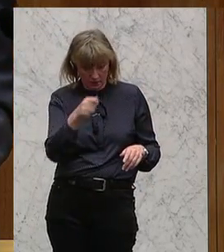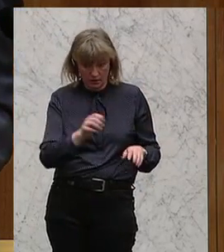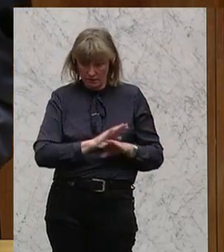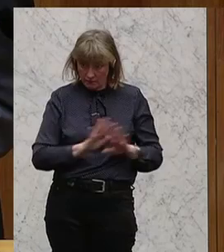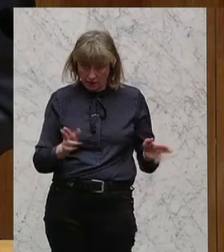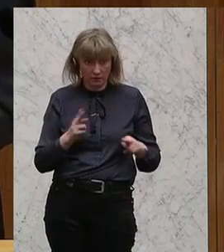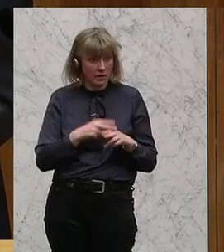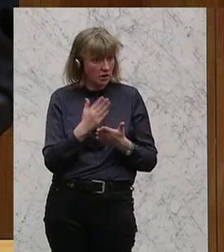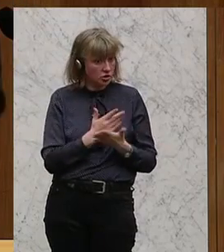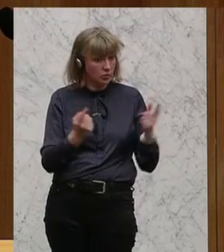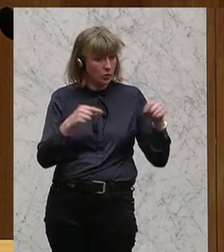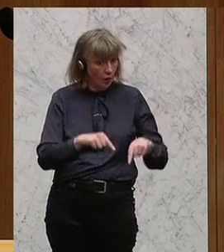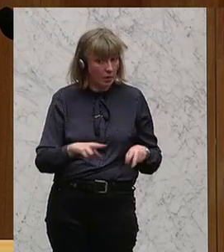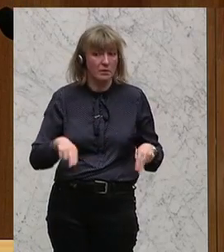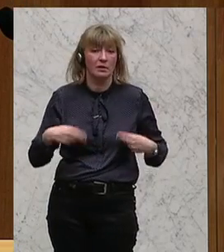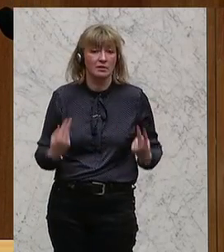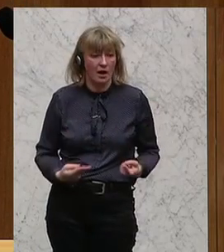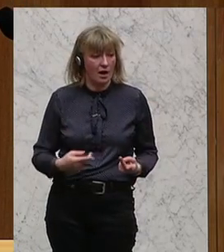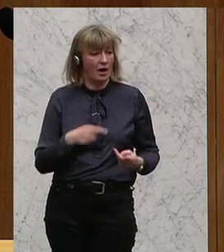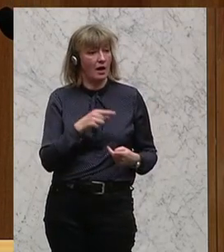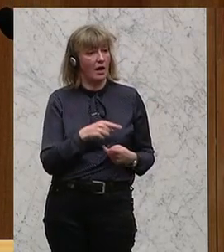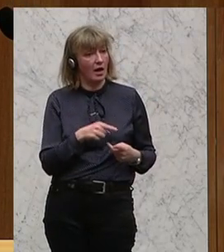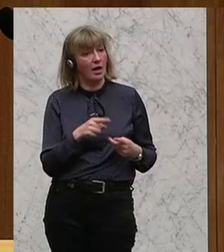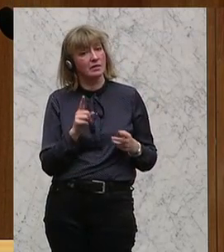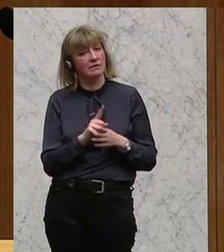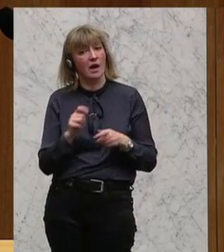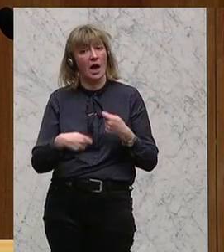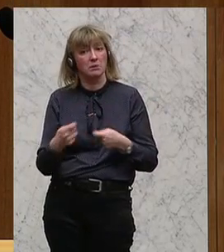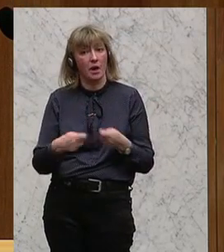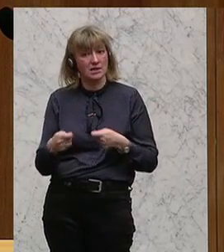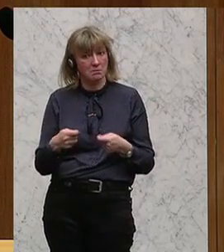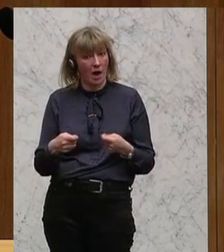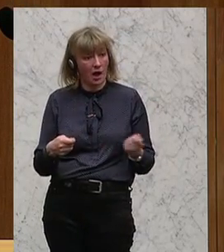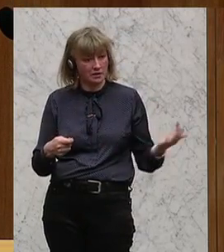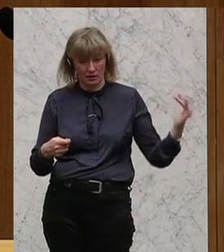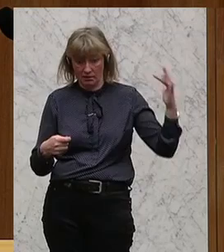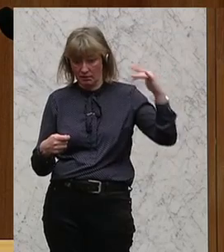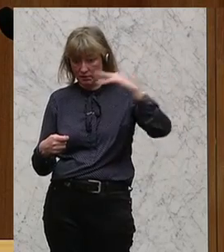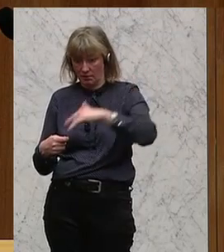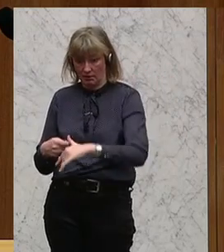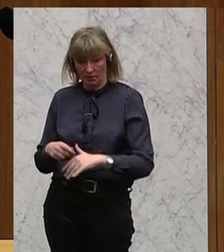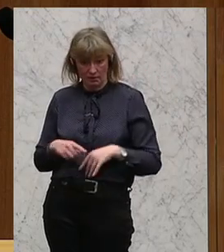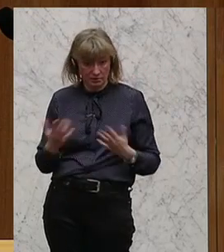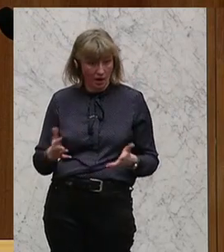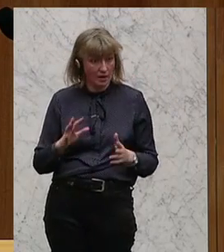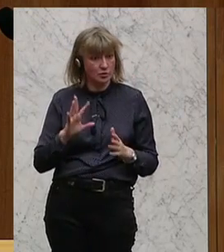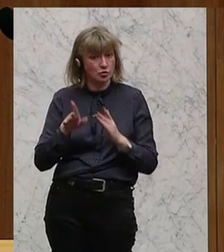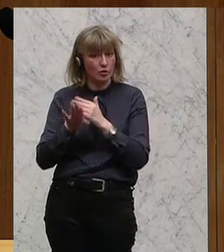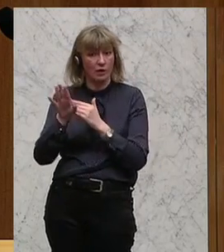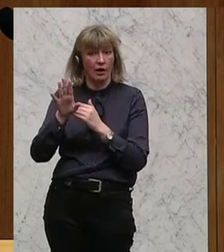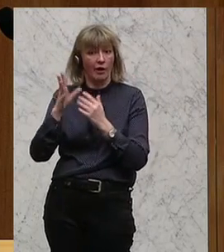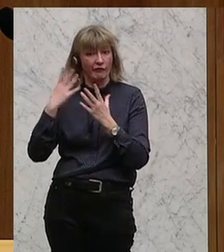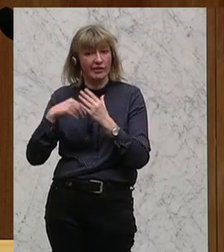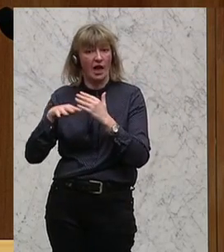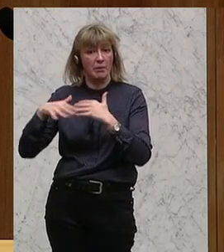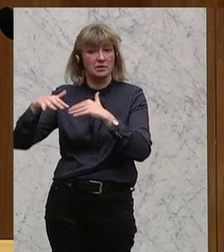dann zu Entscheidungen kommt, ja, dann ist dieses zarte Strohfeuer am Arbeitsmarkt schon wieder verglüht, weil wir dann natürlich selbstverständlich wieder ein